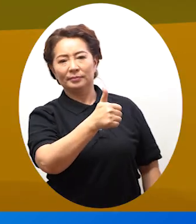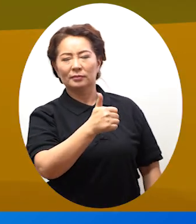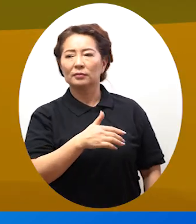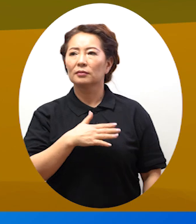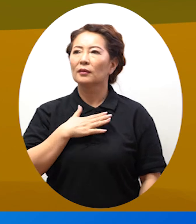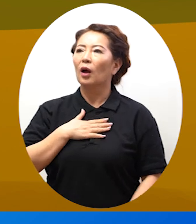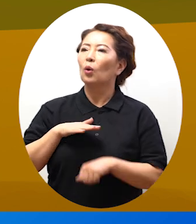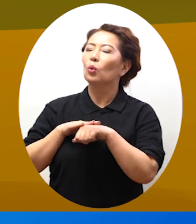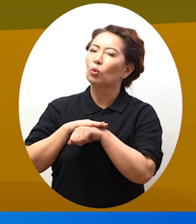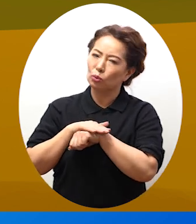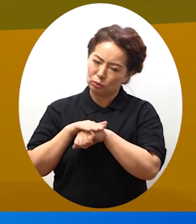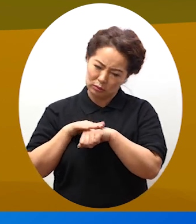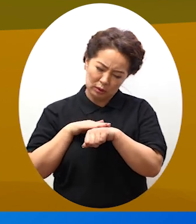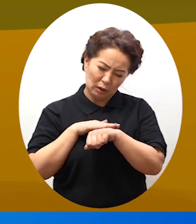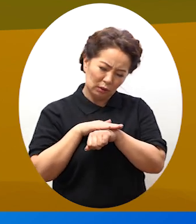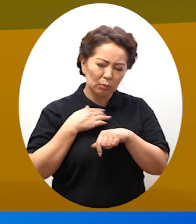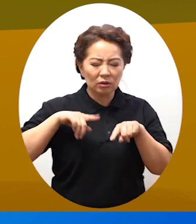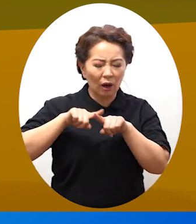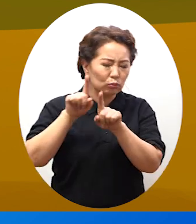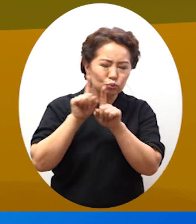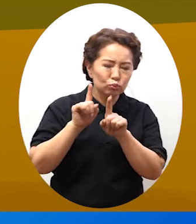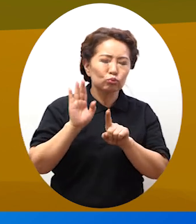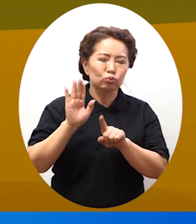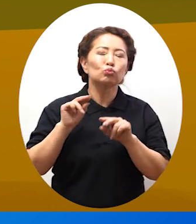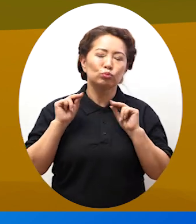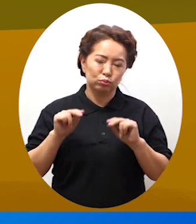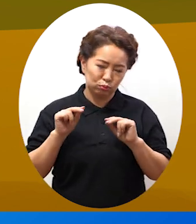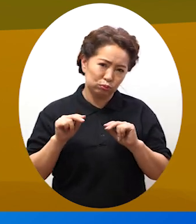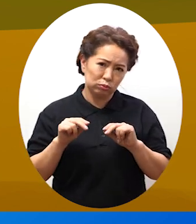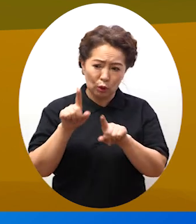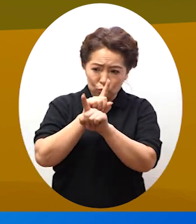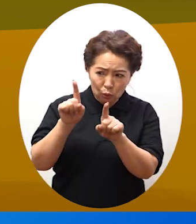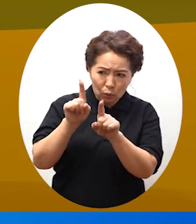Уучлаарай. Би дахиж зөрүүдлэхгүй.